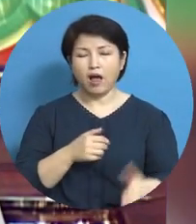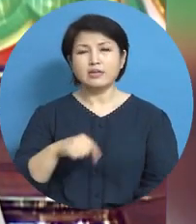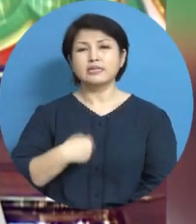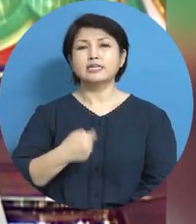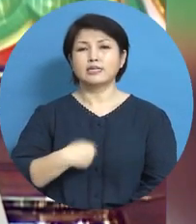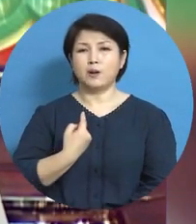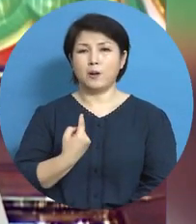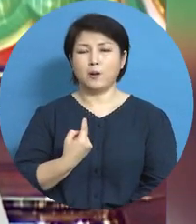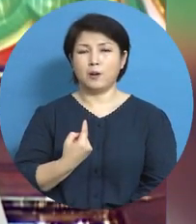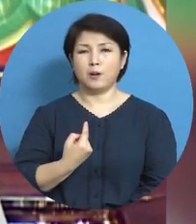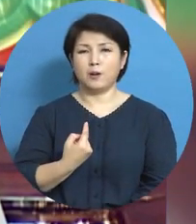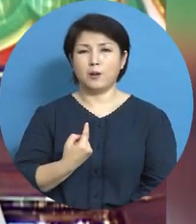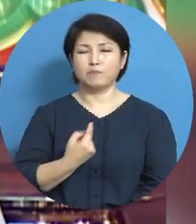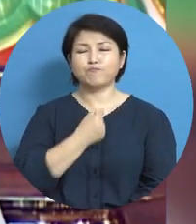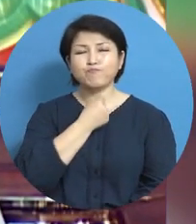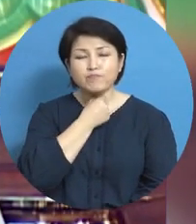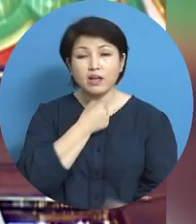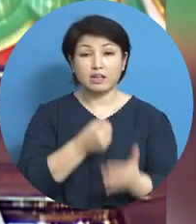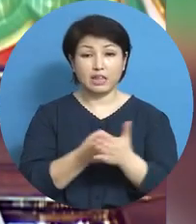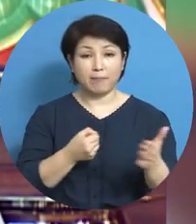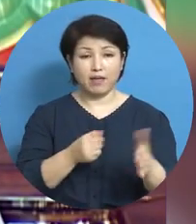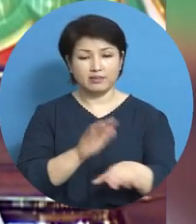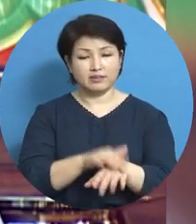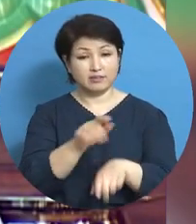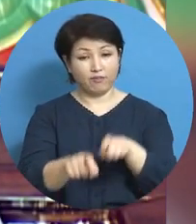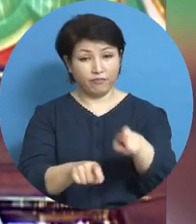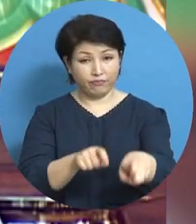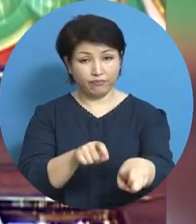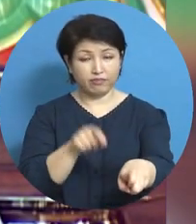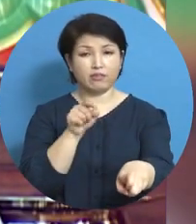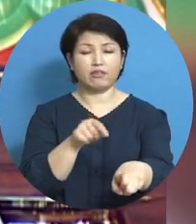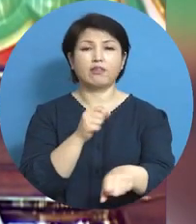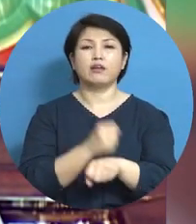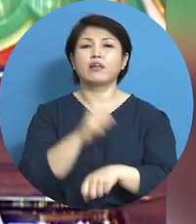자발적으로 하는 행위. 그것이